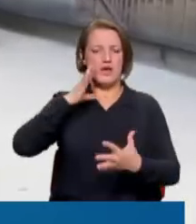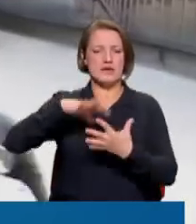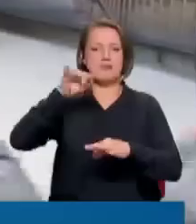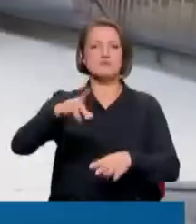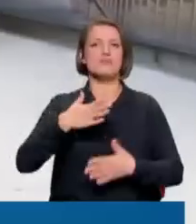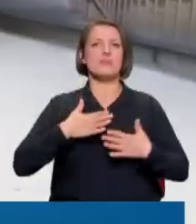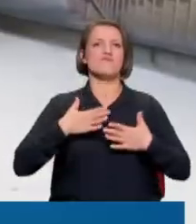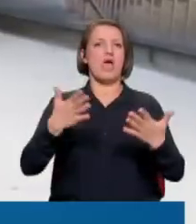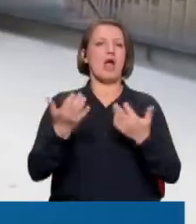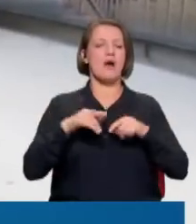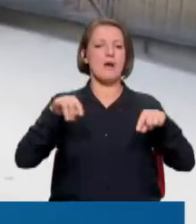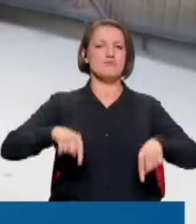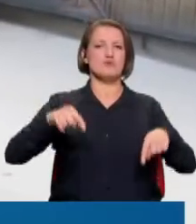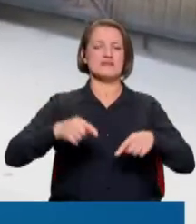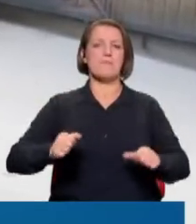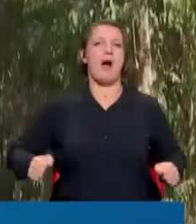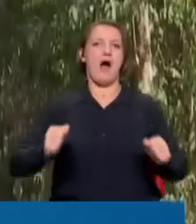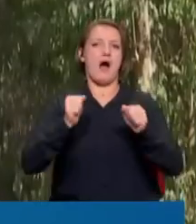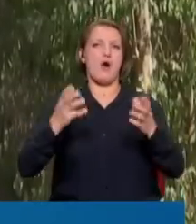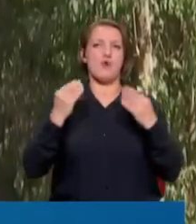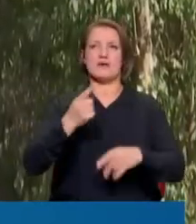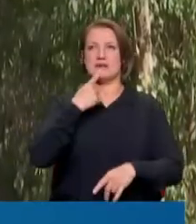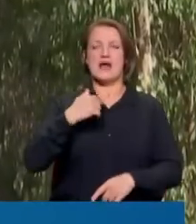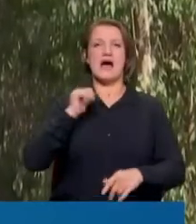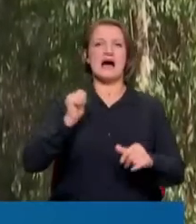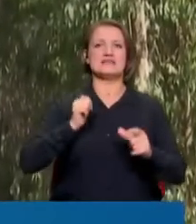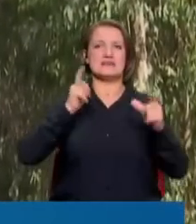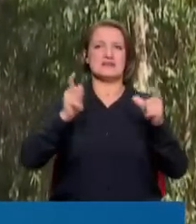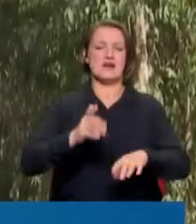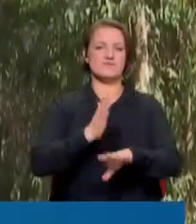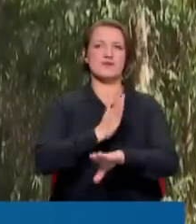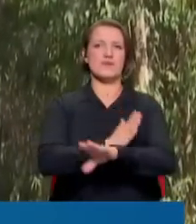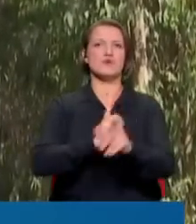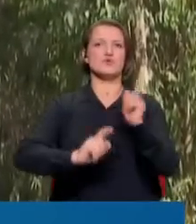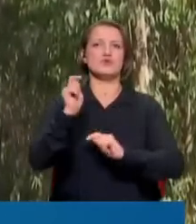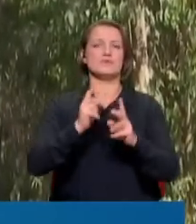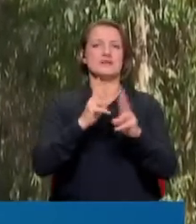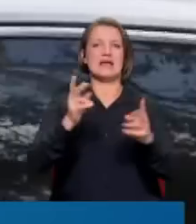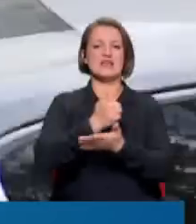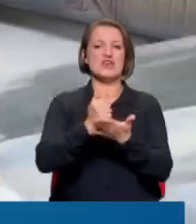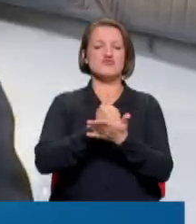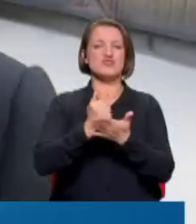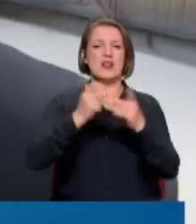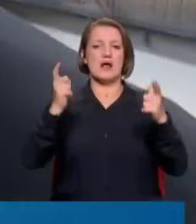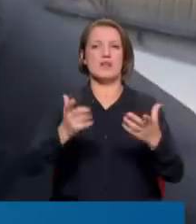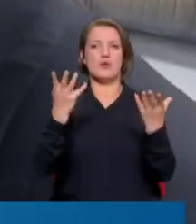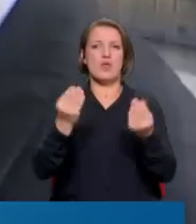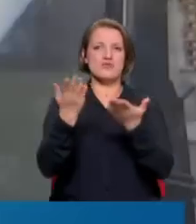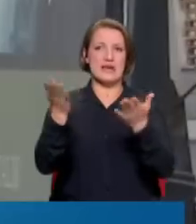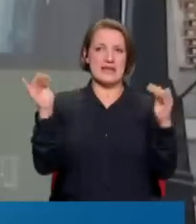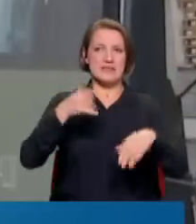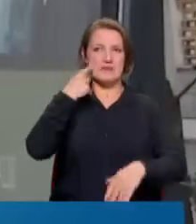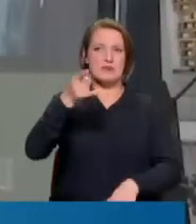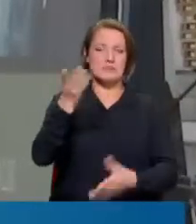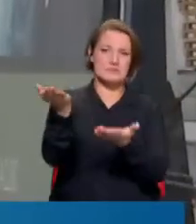burada nefes alacak Burası dedi Park olacak dedi askeri alanlar vatandaşın kullanımına açılacak hepsi yeşil alan olacak gelin görün ki şu